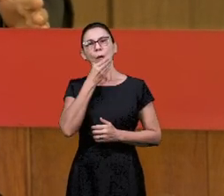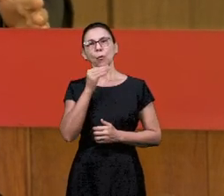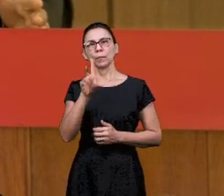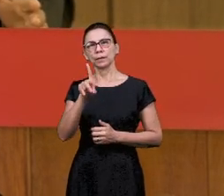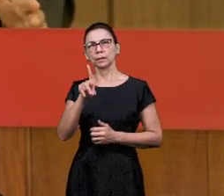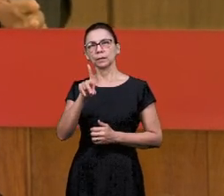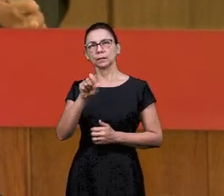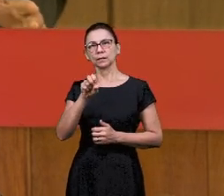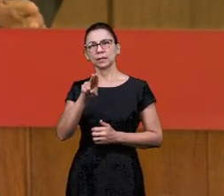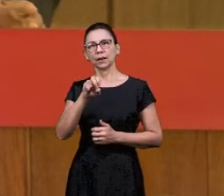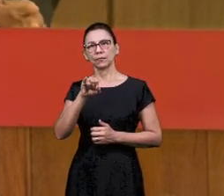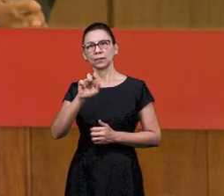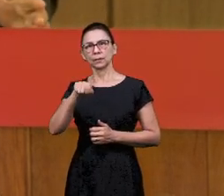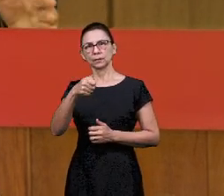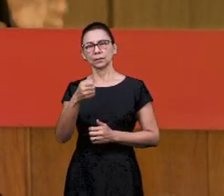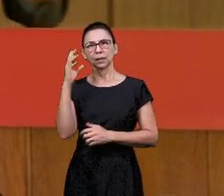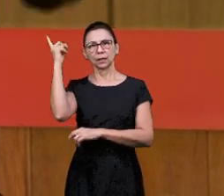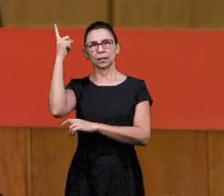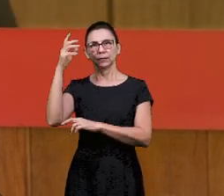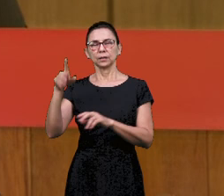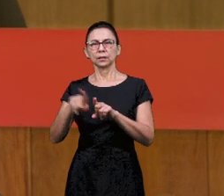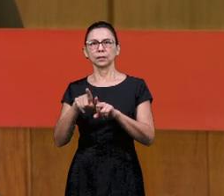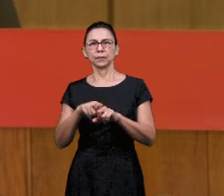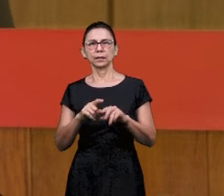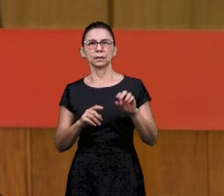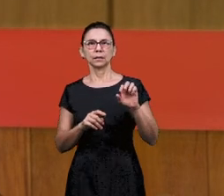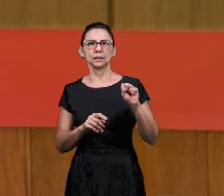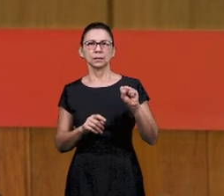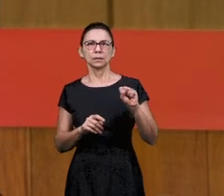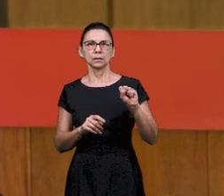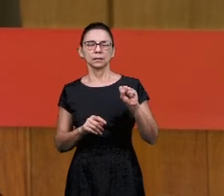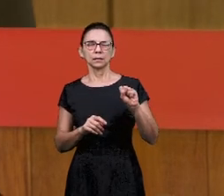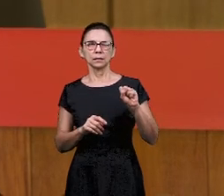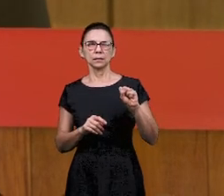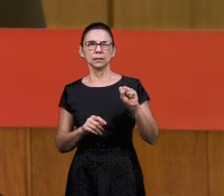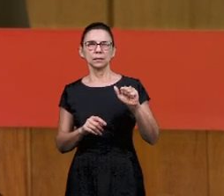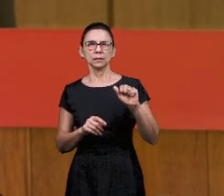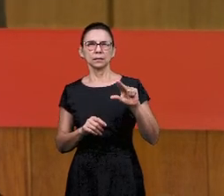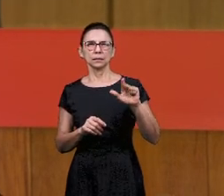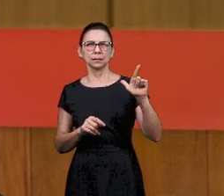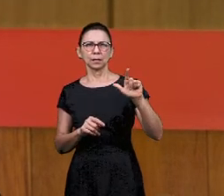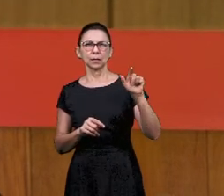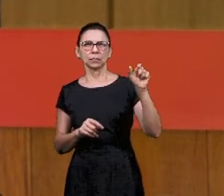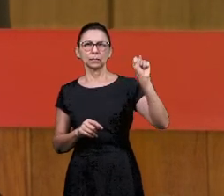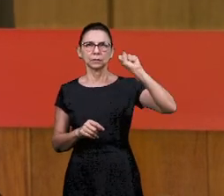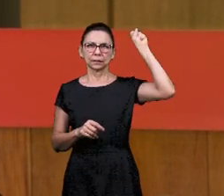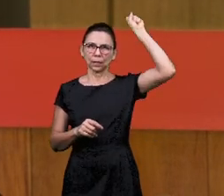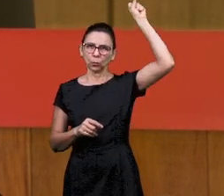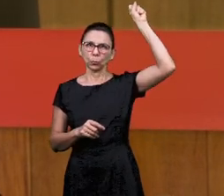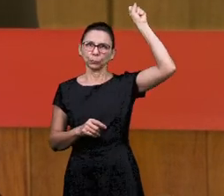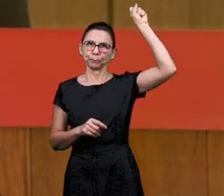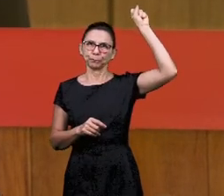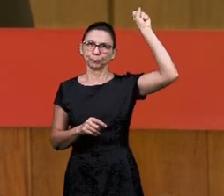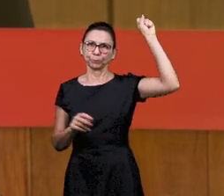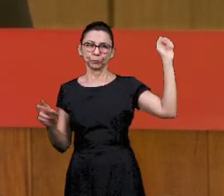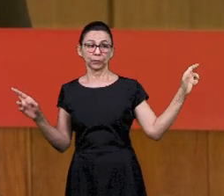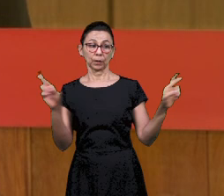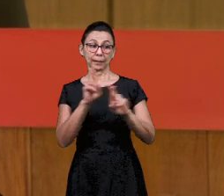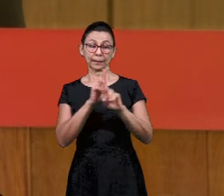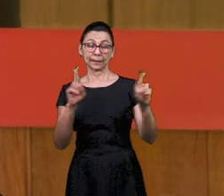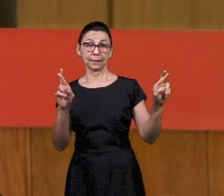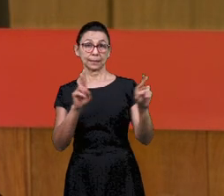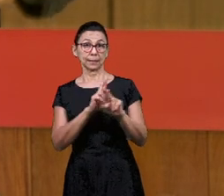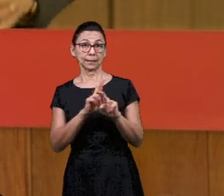David et la vie de Saül, le rapport qui existe et qui ne peut pas